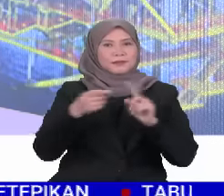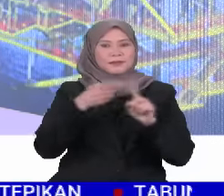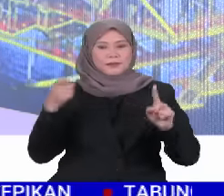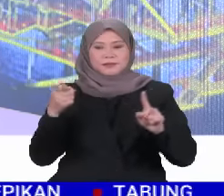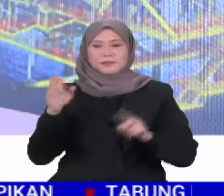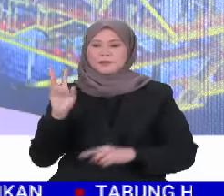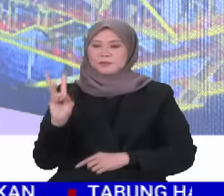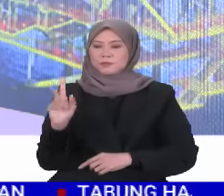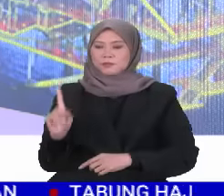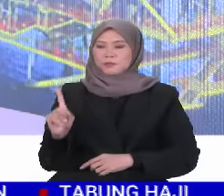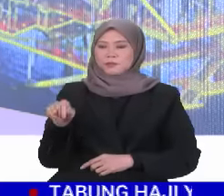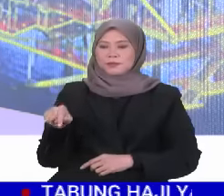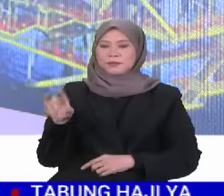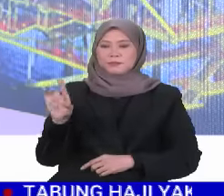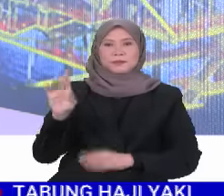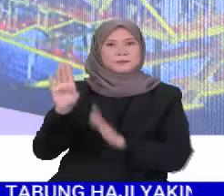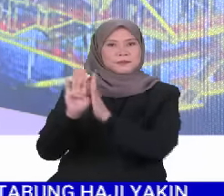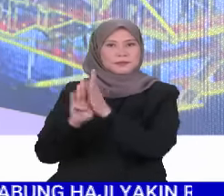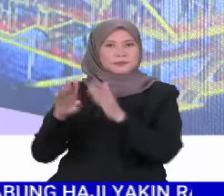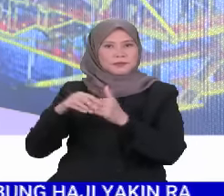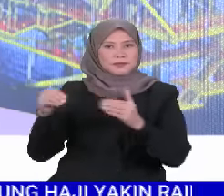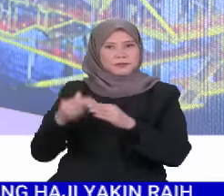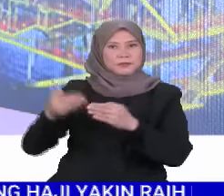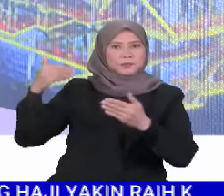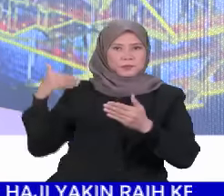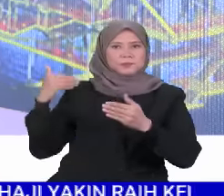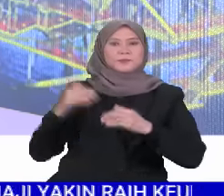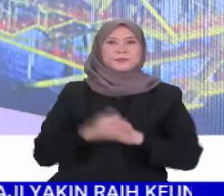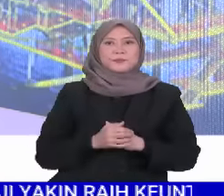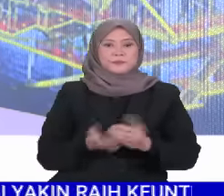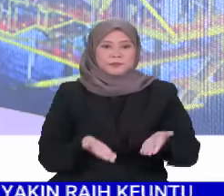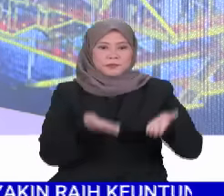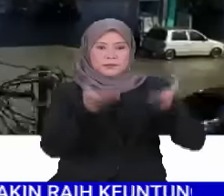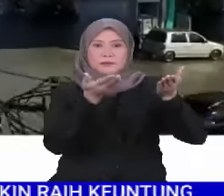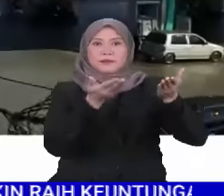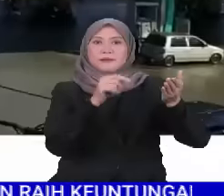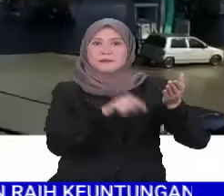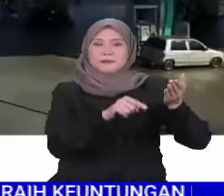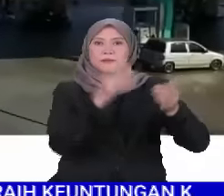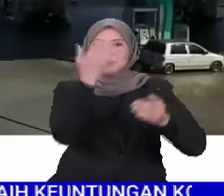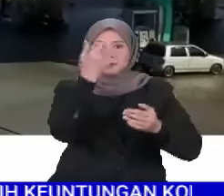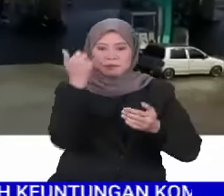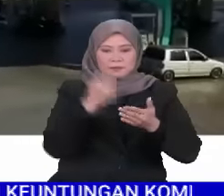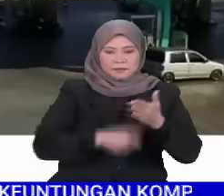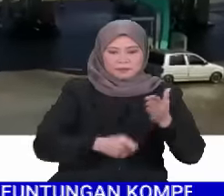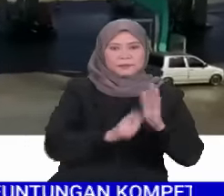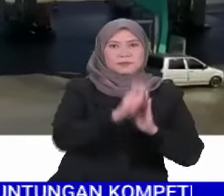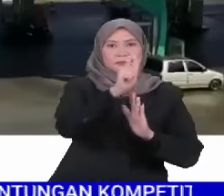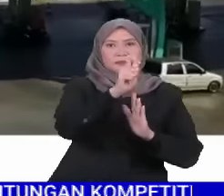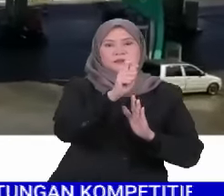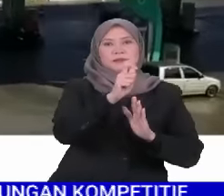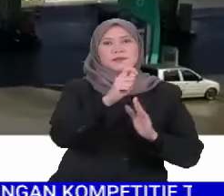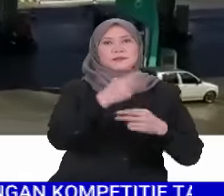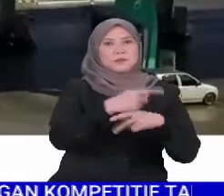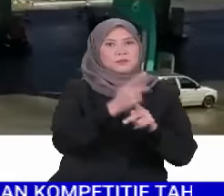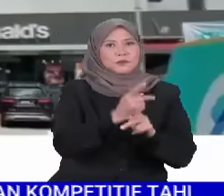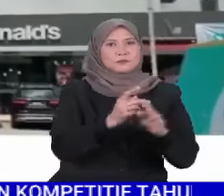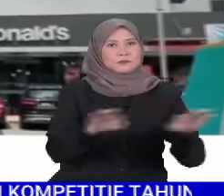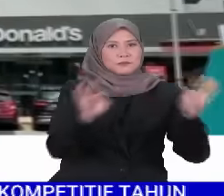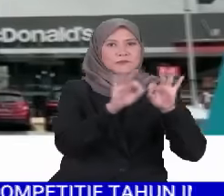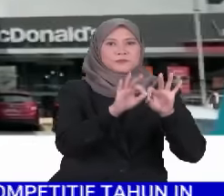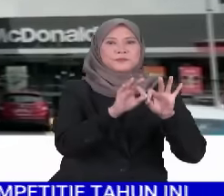61 pukulan delapan billion Ringgit sebelumnya peningkatan tersebut didorong harga lebih tinggi melibatkan produk utama